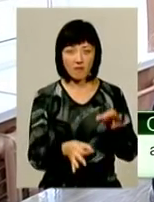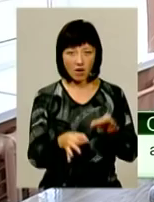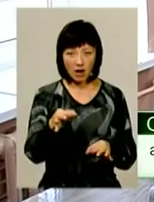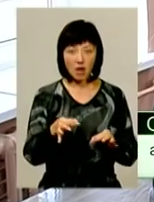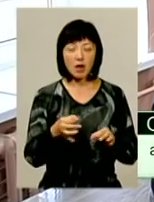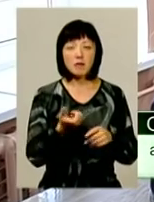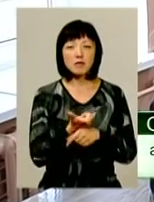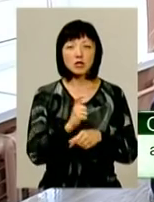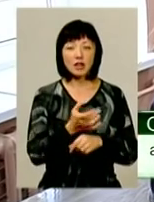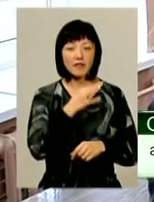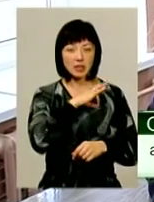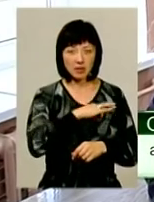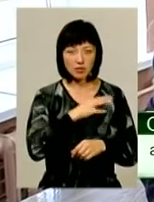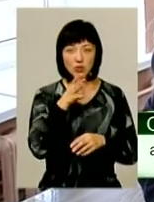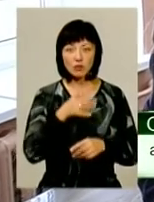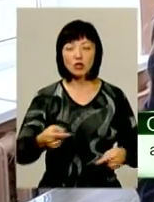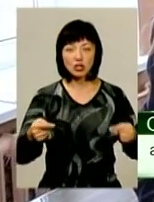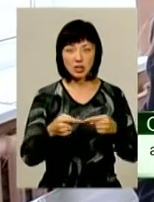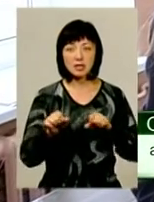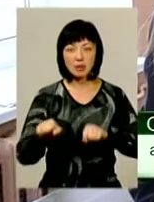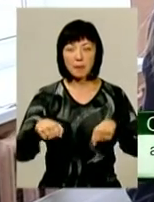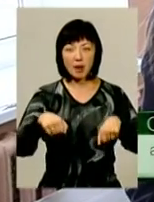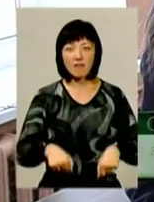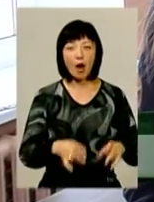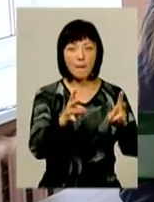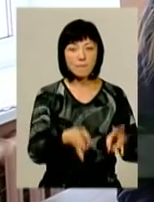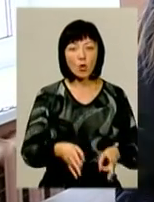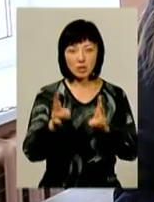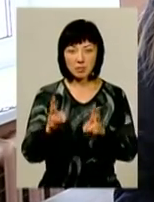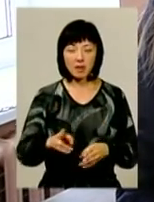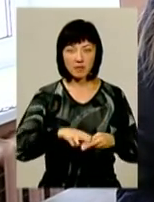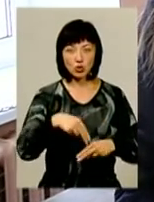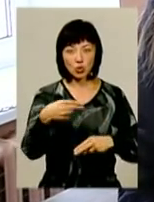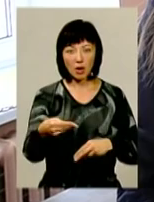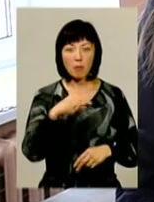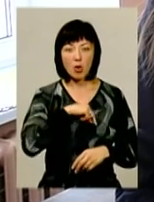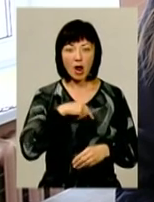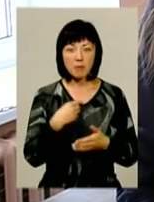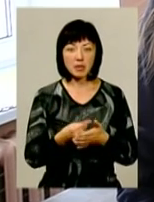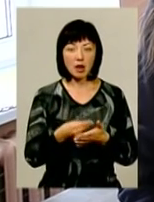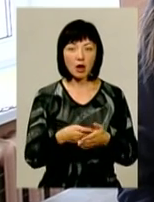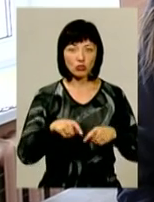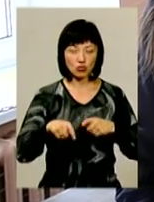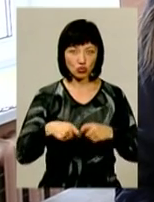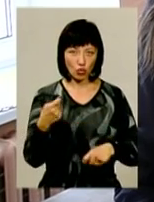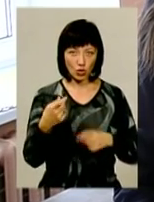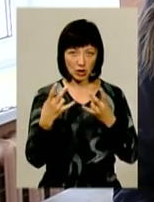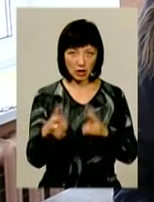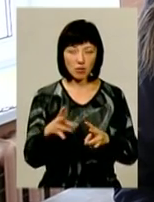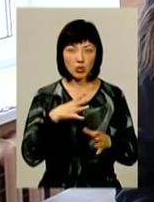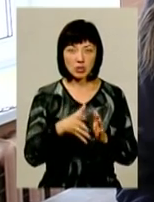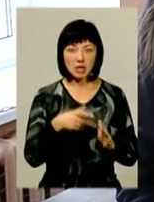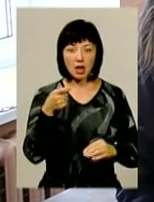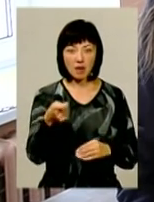більш ефективно і своєчасно захистити права потерпілих – це відшкодування моральної та матеріальної шкоди. Тому було